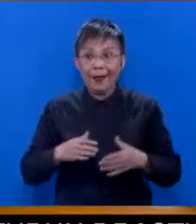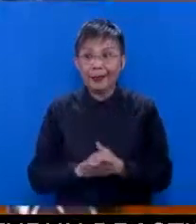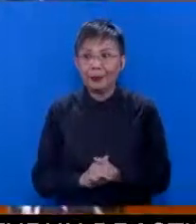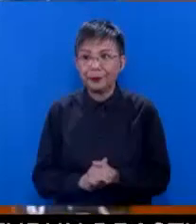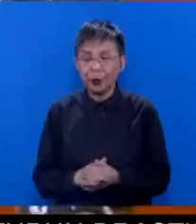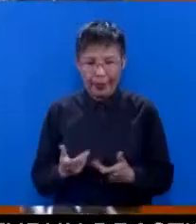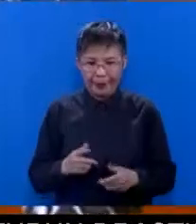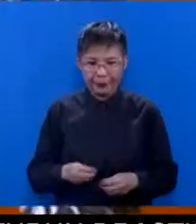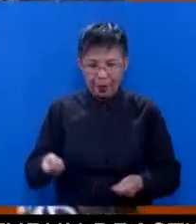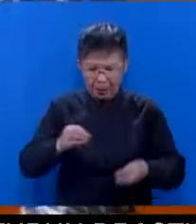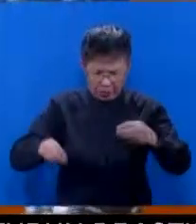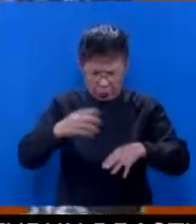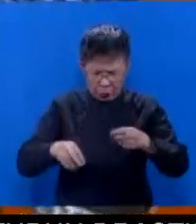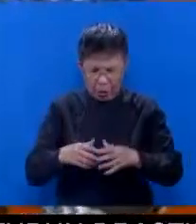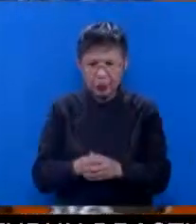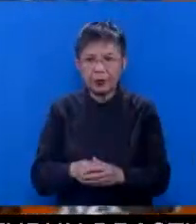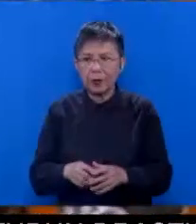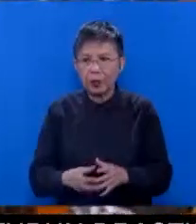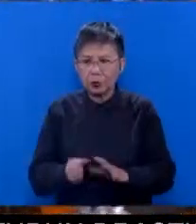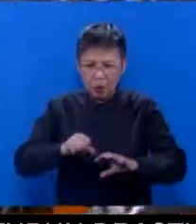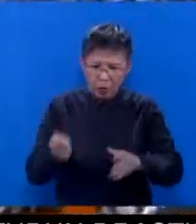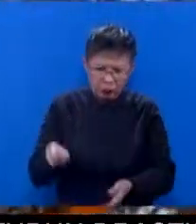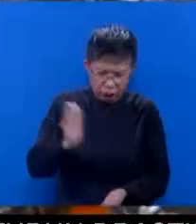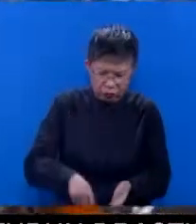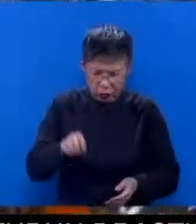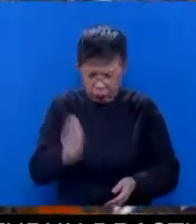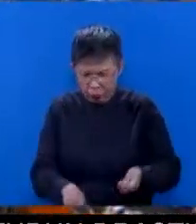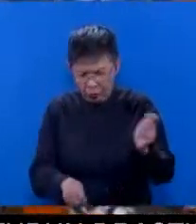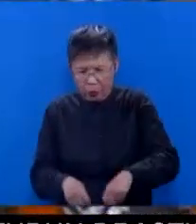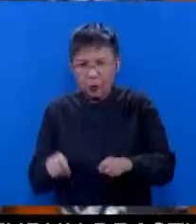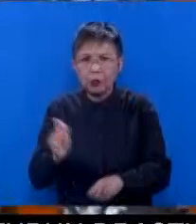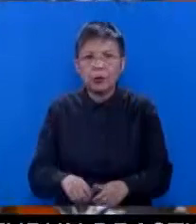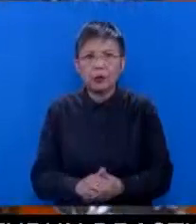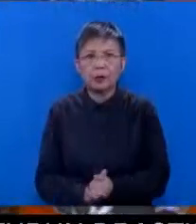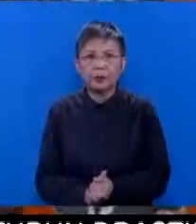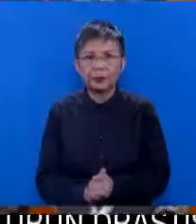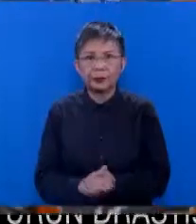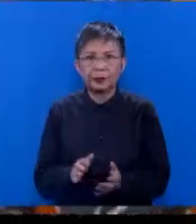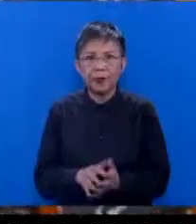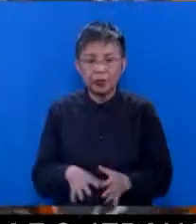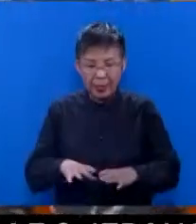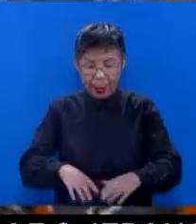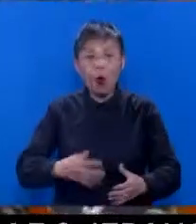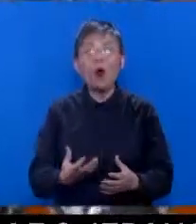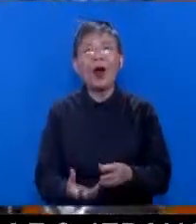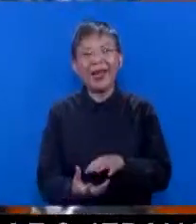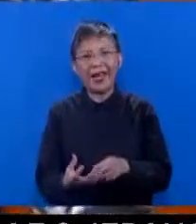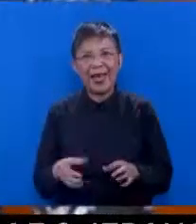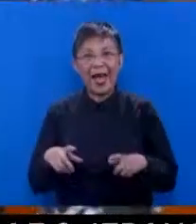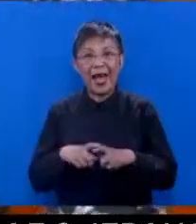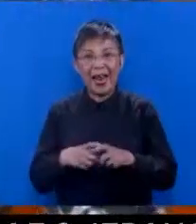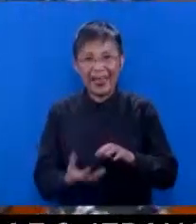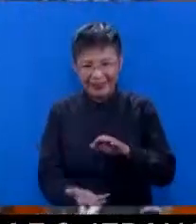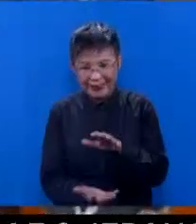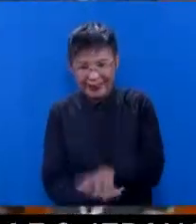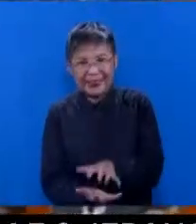Jadi adonannya harus dibanting nih yang keras supaya padat dan juga menempel ke cetakannya. Jadi nggak ada bagian yang bolong